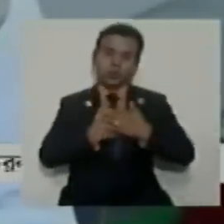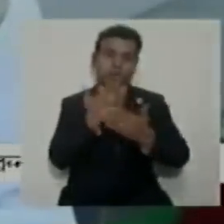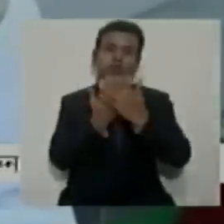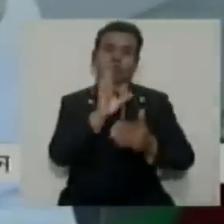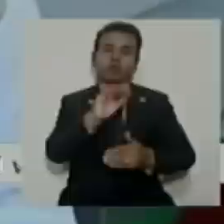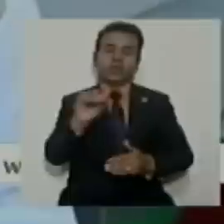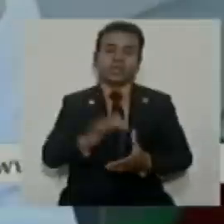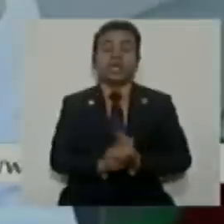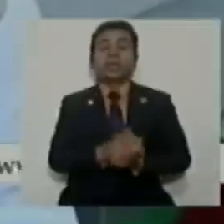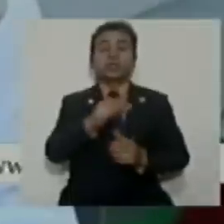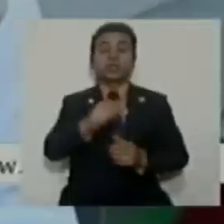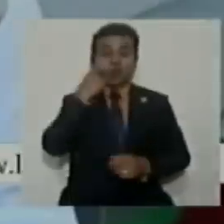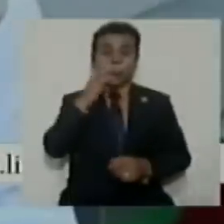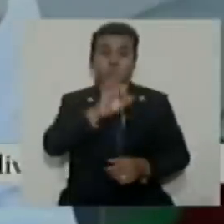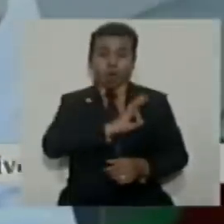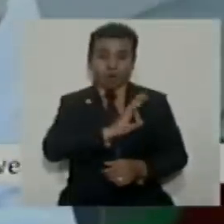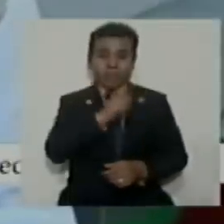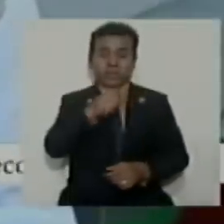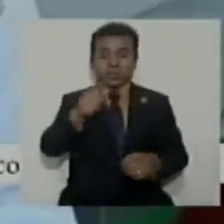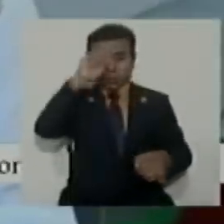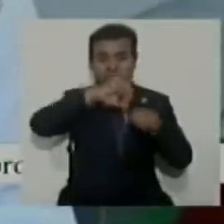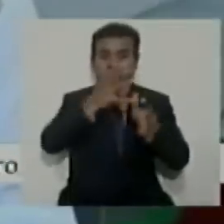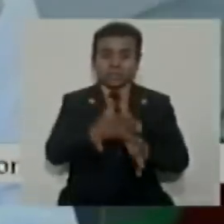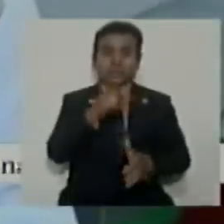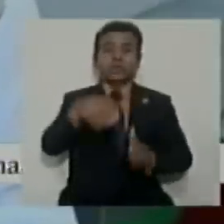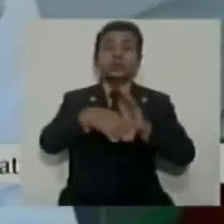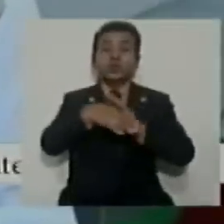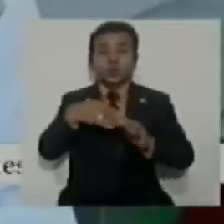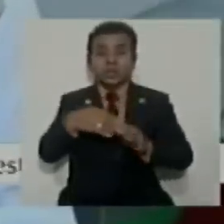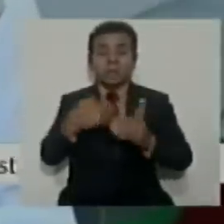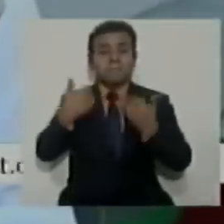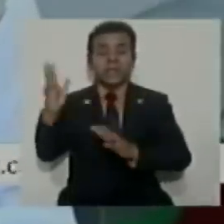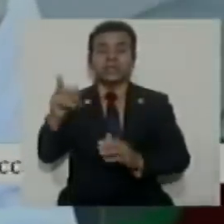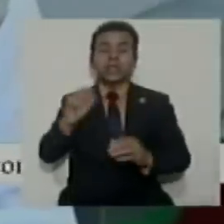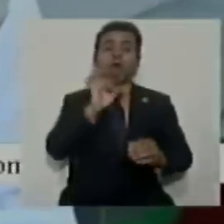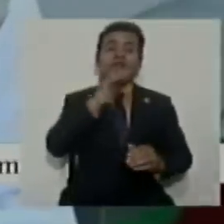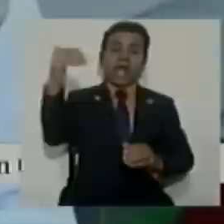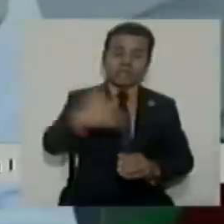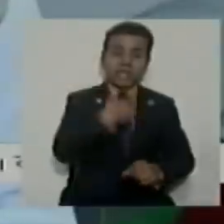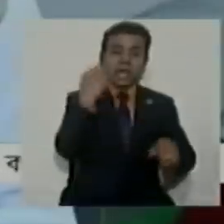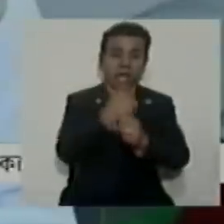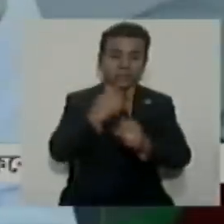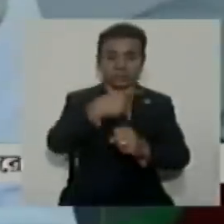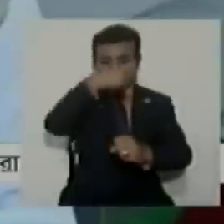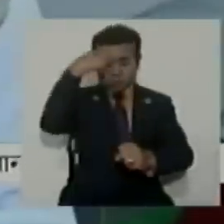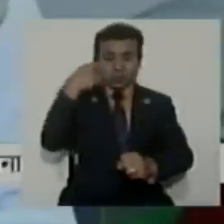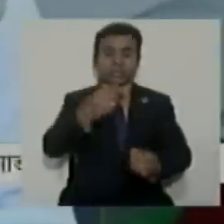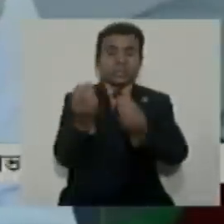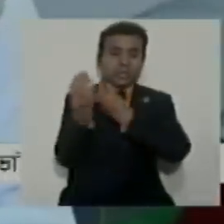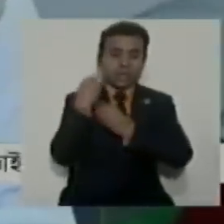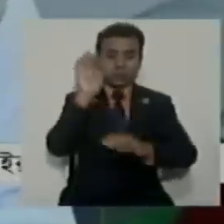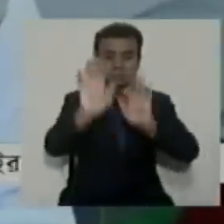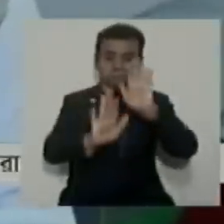তাদেরকে ধন্যবাদ জানাই। তারা কঠিন পরিশ্রমের মাধ্যমে এই করোনা পরিস্থিতি মোকাবেলা করছেন, ঝুঁকি নিচ্ছেন।